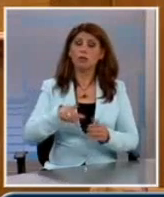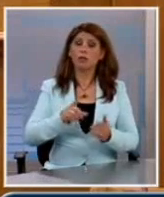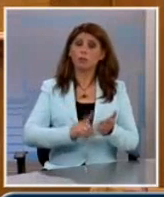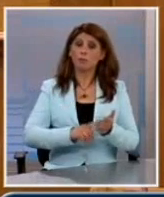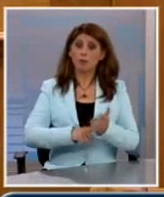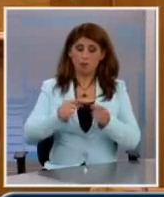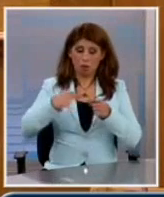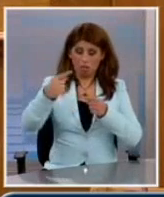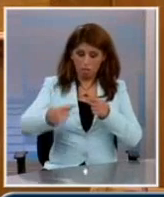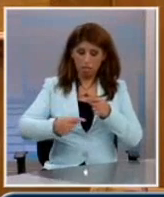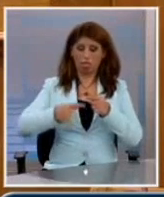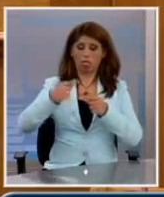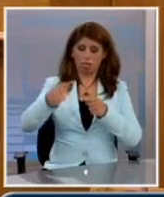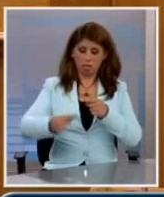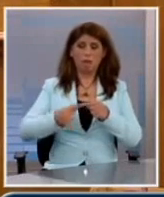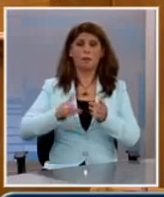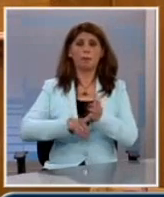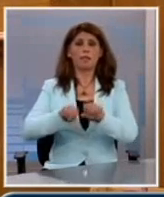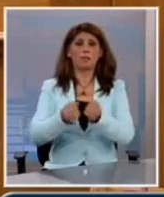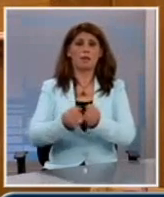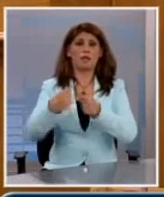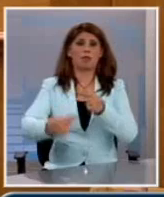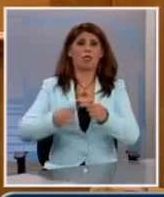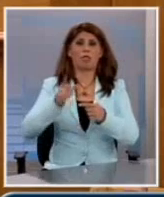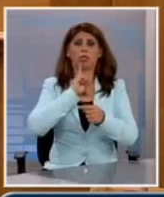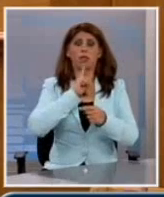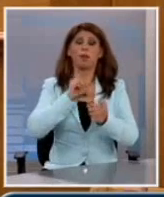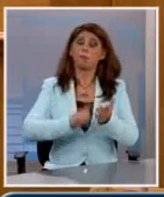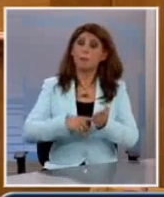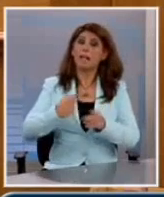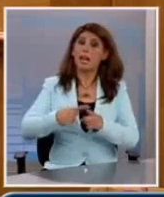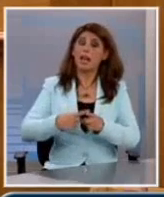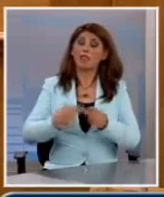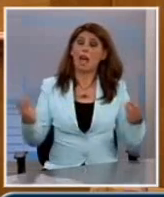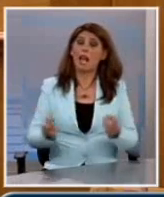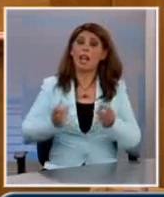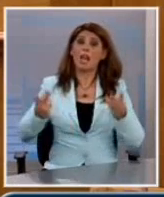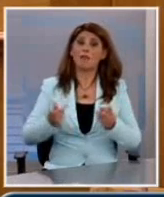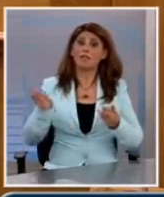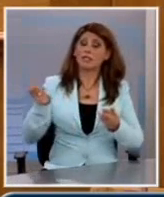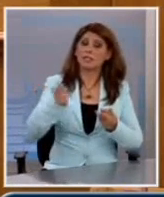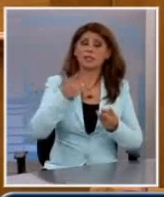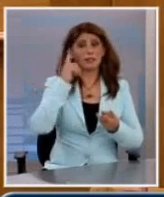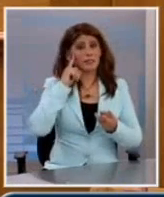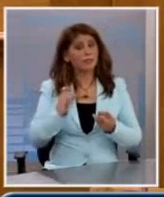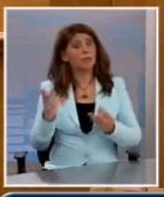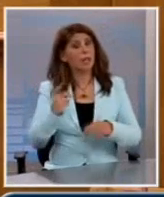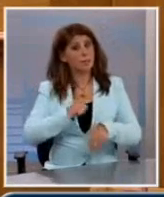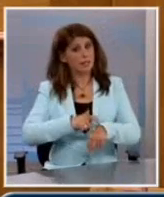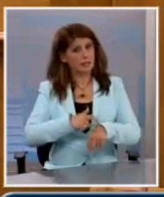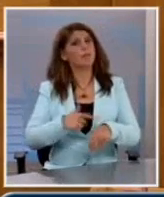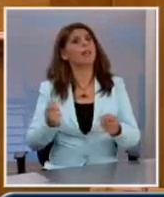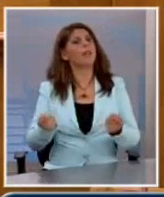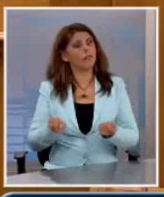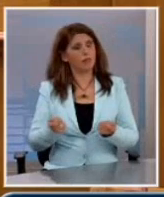φαύλος κύκλος. Δήλωσε ότι η Ελλάδα χρειάζεται ελάφρυνση χρέους αφού γνωρίζουμε ότι κάποια στιγμή θα